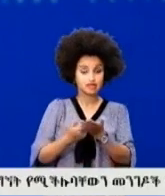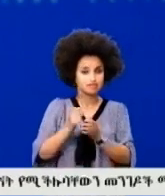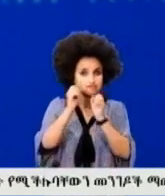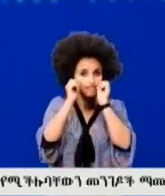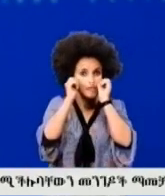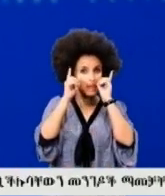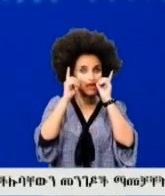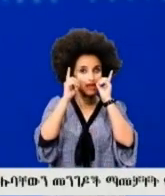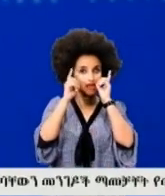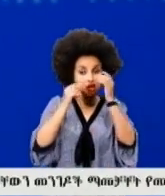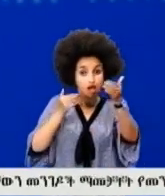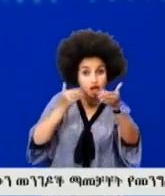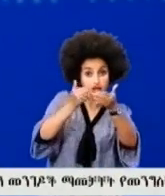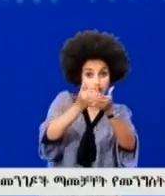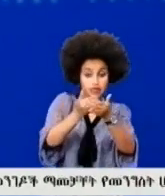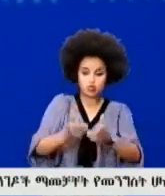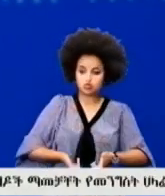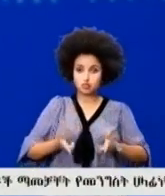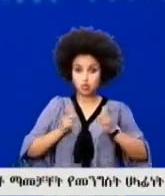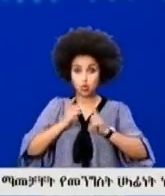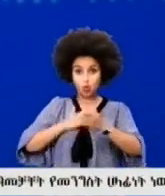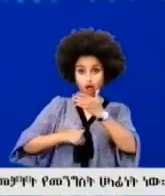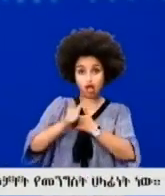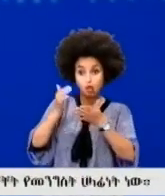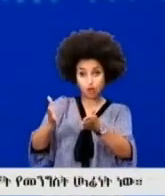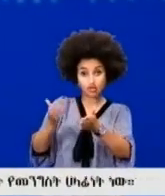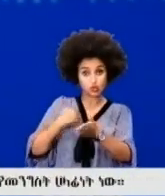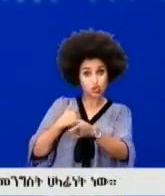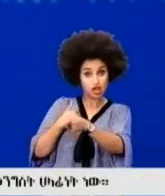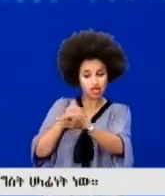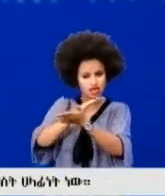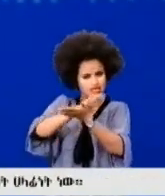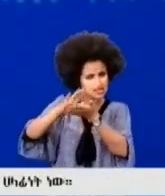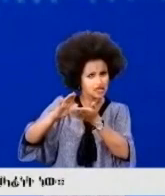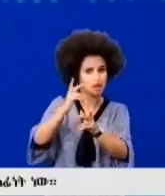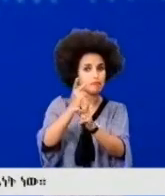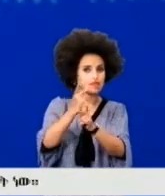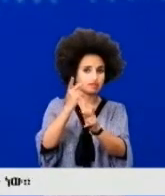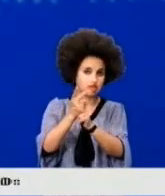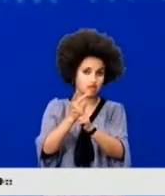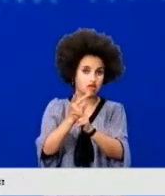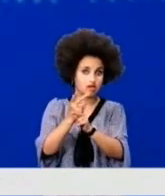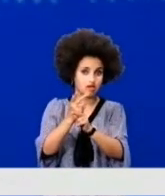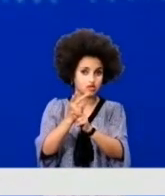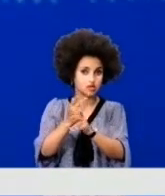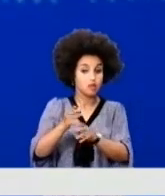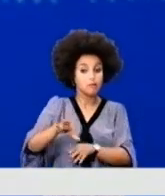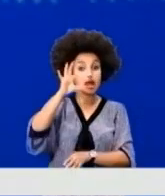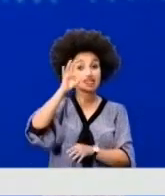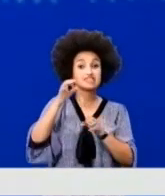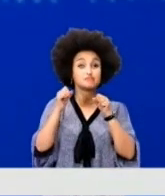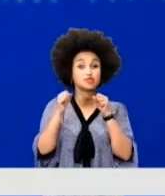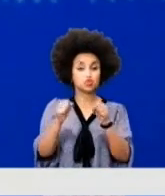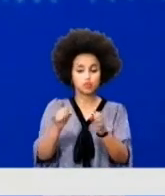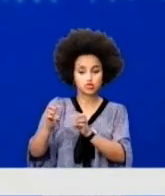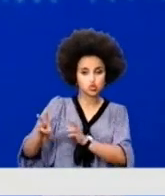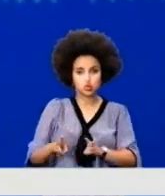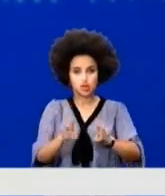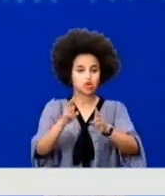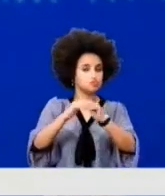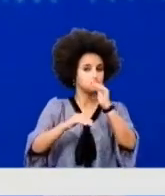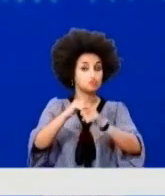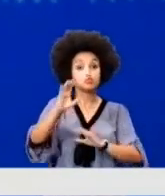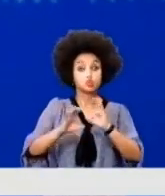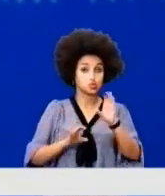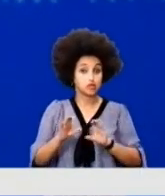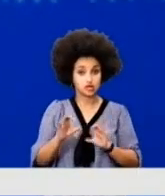ይህንን በመረዳት በአቅራቢያችን የሚኖሩ አካል ጉዳተኞች የንጽህና መጠበቂያዎቹን ማግኘት የሚችሉባቸውን